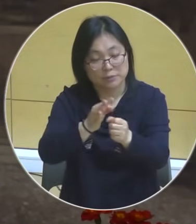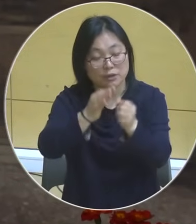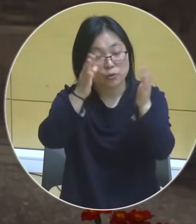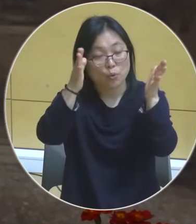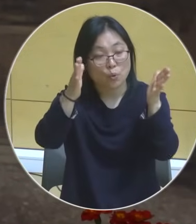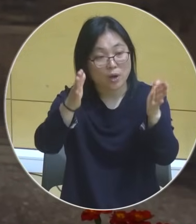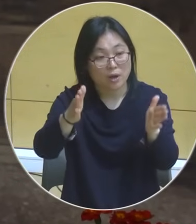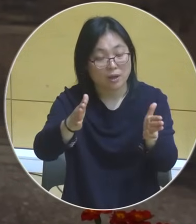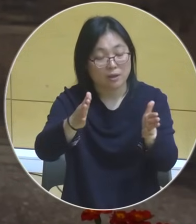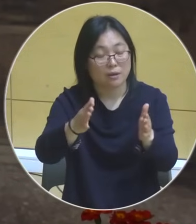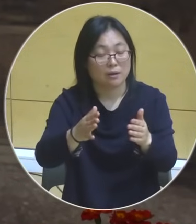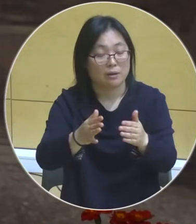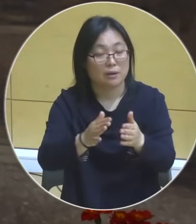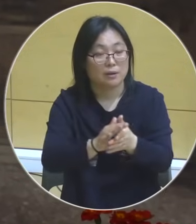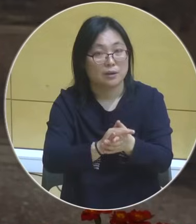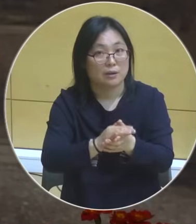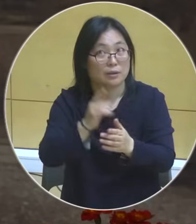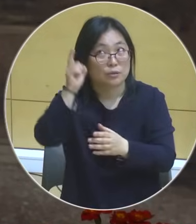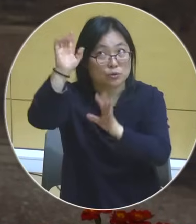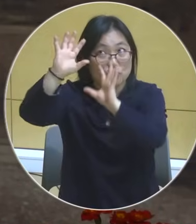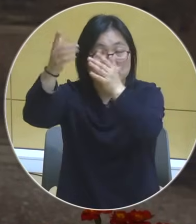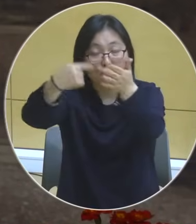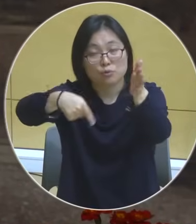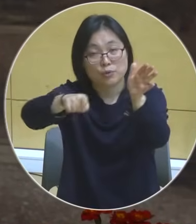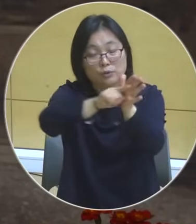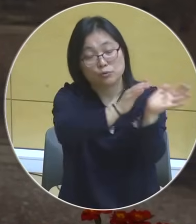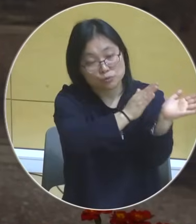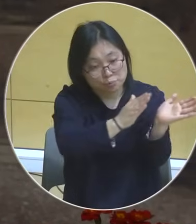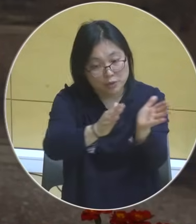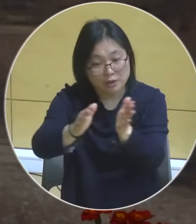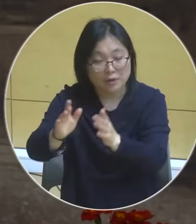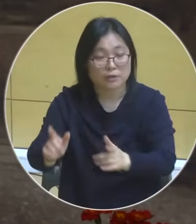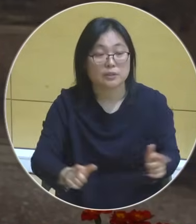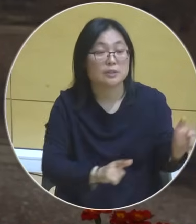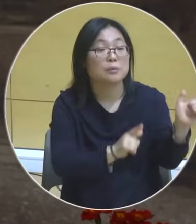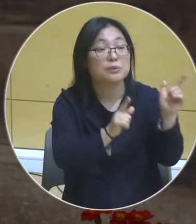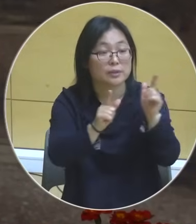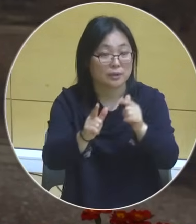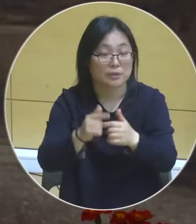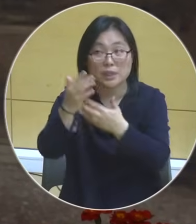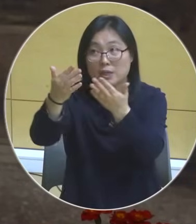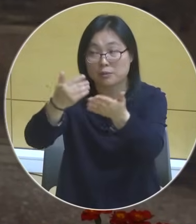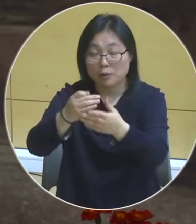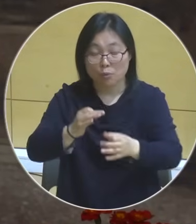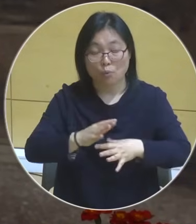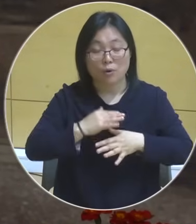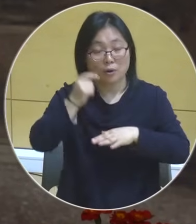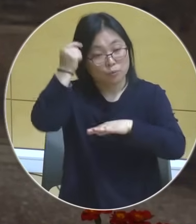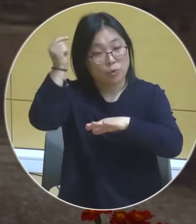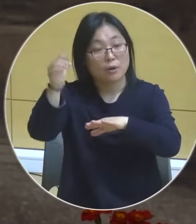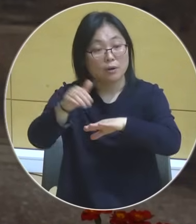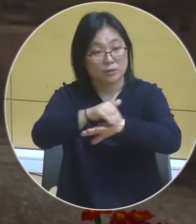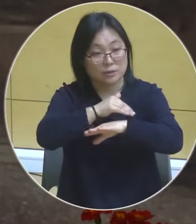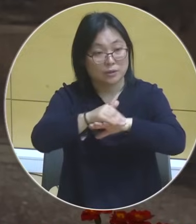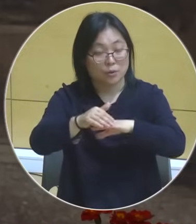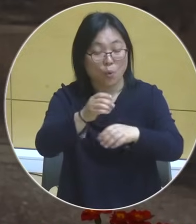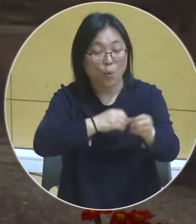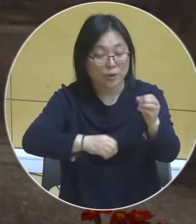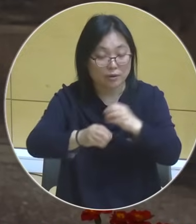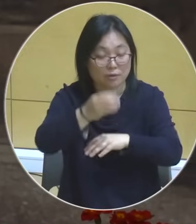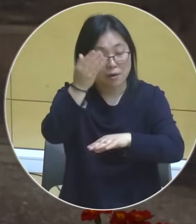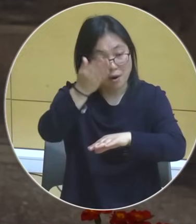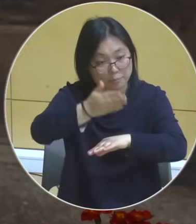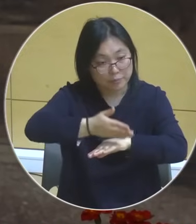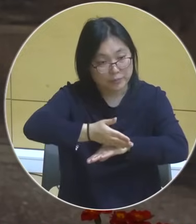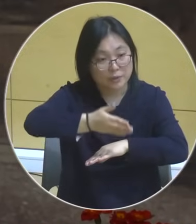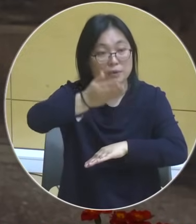전에 나를 부르셔서 천국을 위해서 준비하게 하는 삶을 살게 하신 그 하나님의 놀라운 섭리, 오히려 그것을